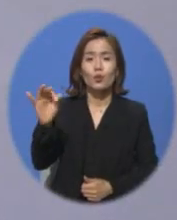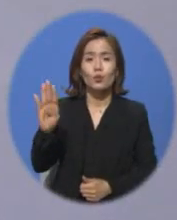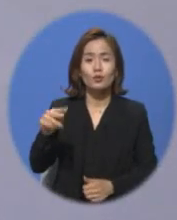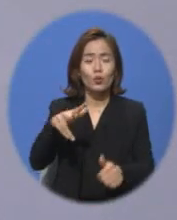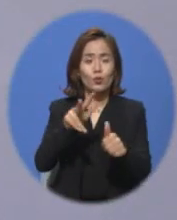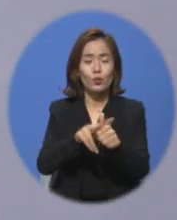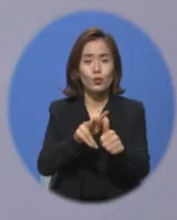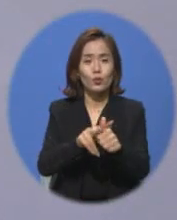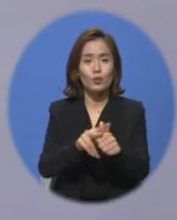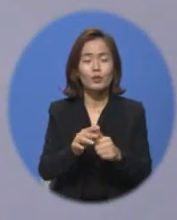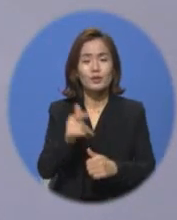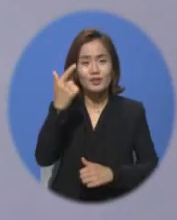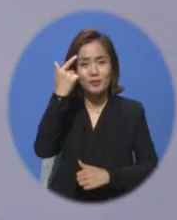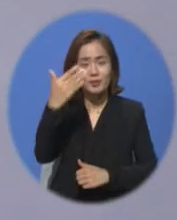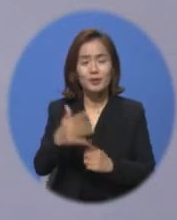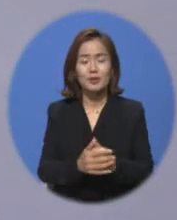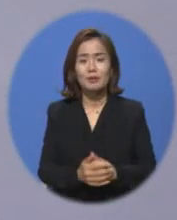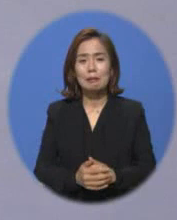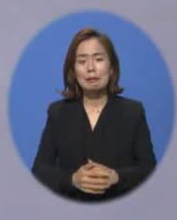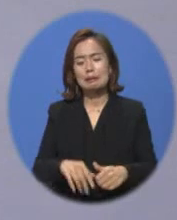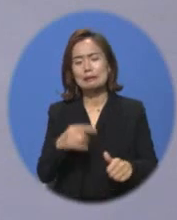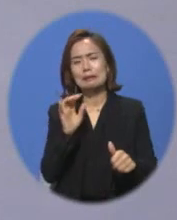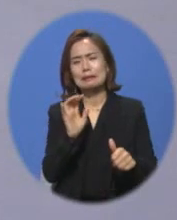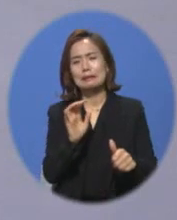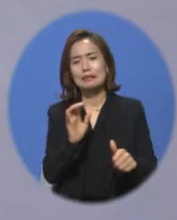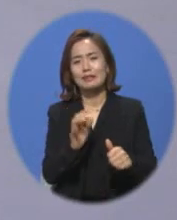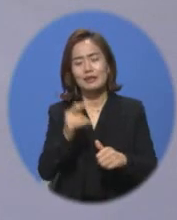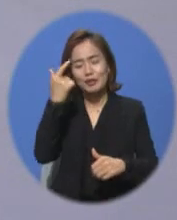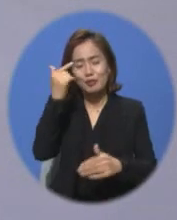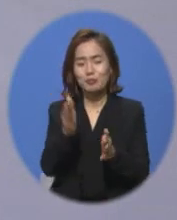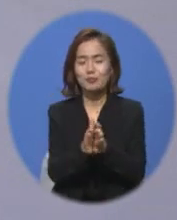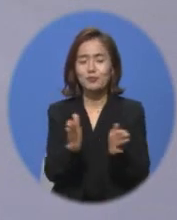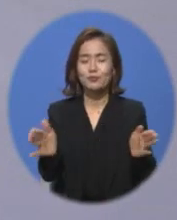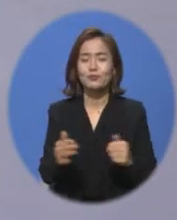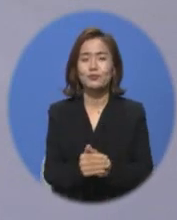저는 주후보에게질책의의미도담은질문을하나드리겠습니다.